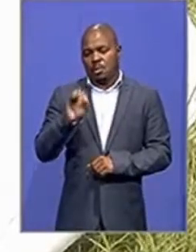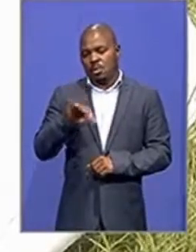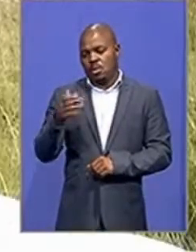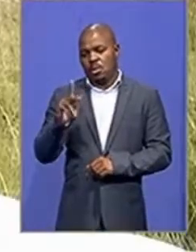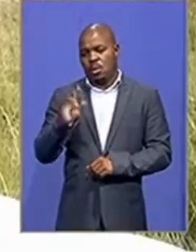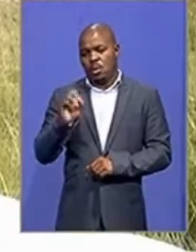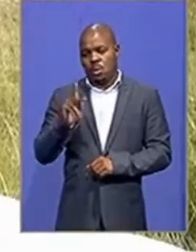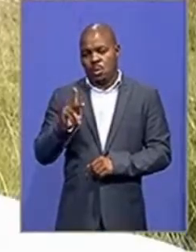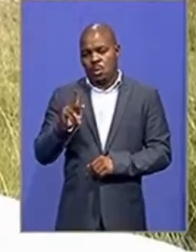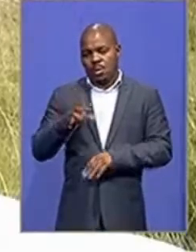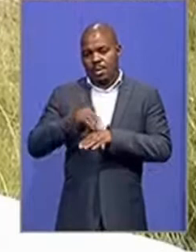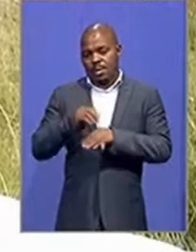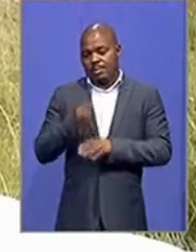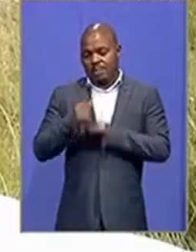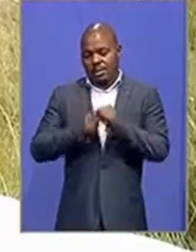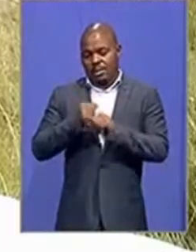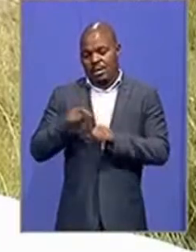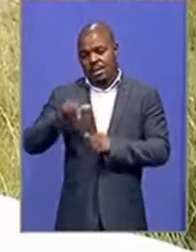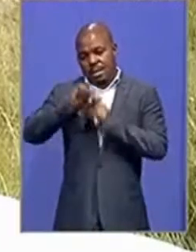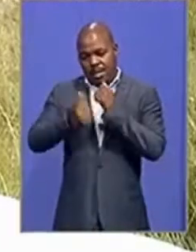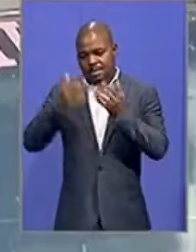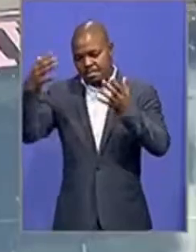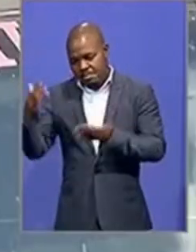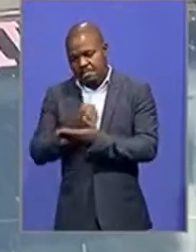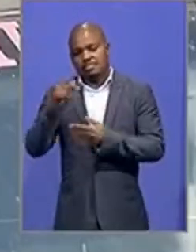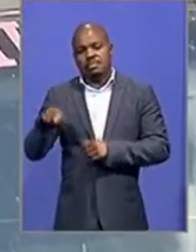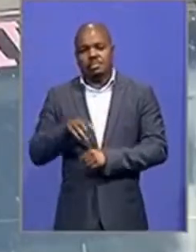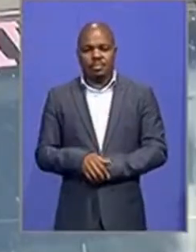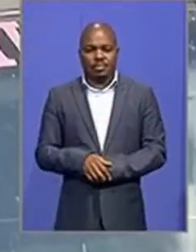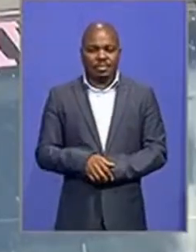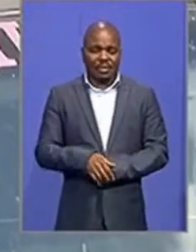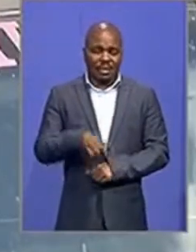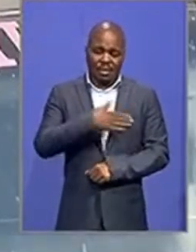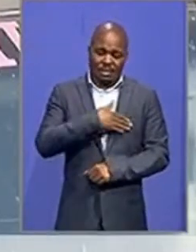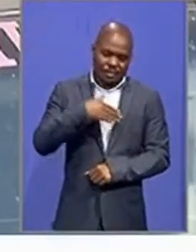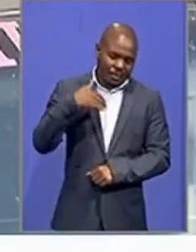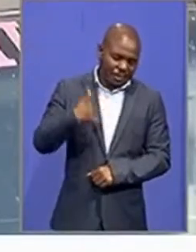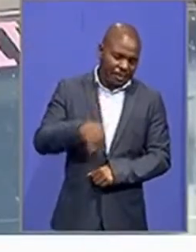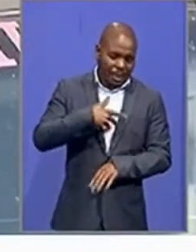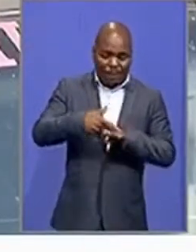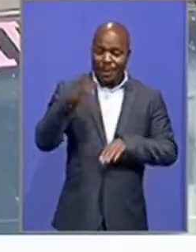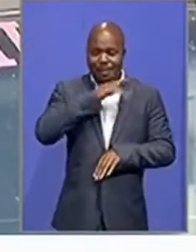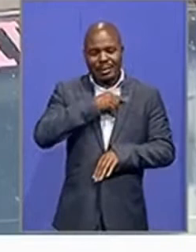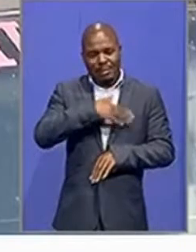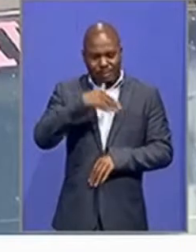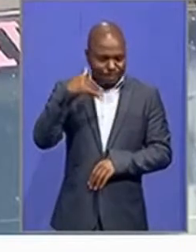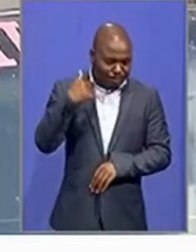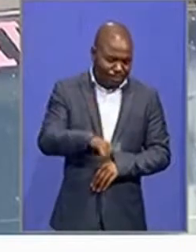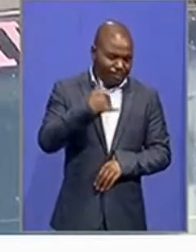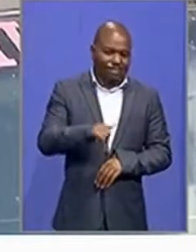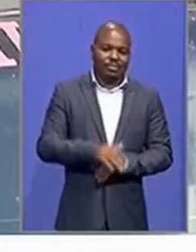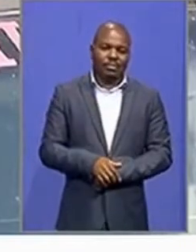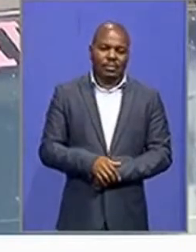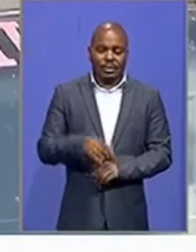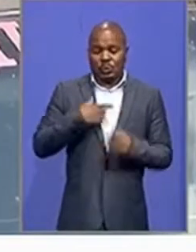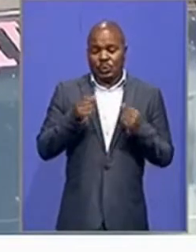7 ke sone sa bofelo sa go ntshiwa mo metsing. Go bohloko go sa tsweng madi ha re tsebana o tlamehile re etseng ha ene bona